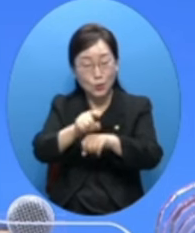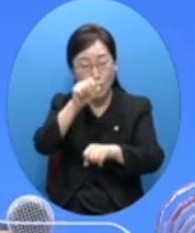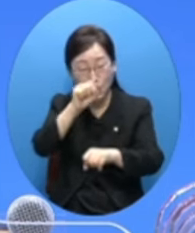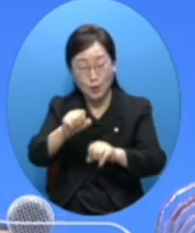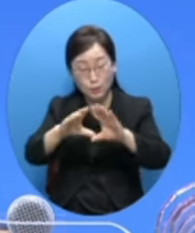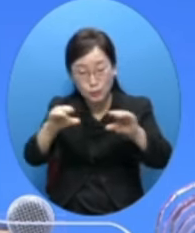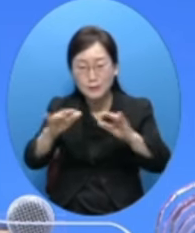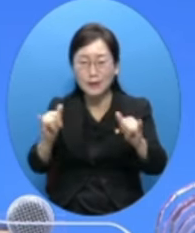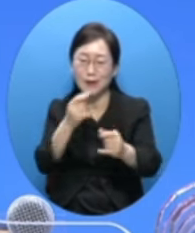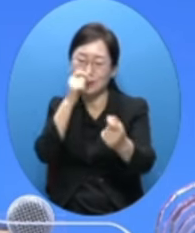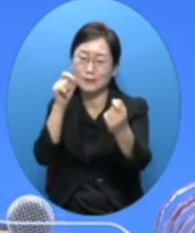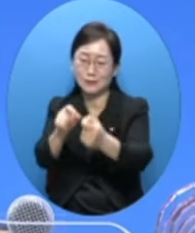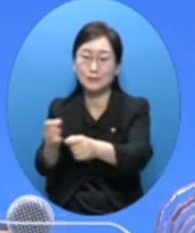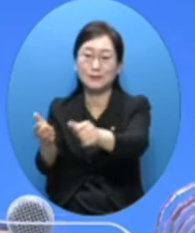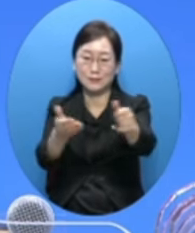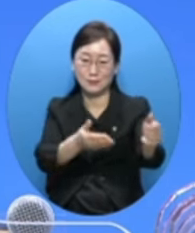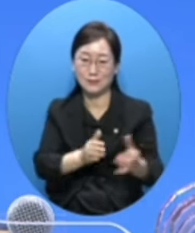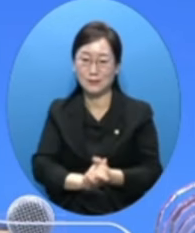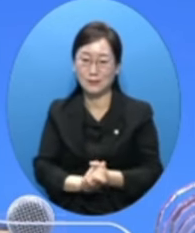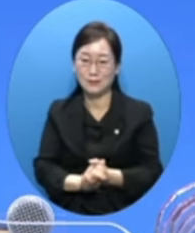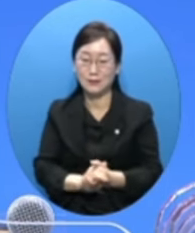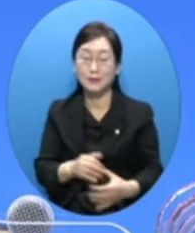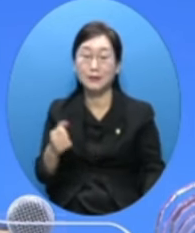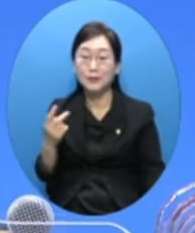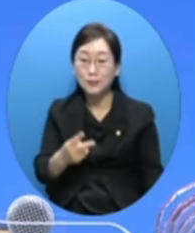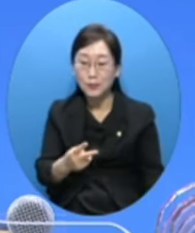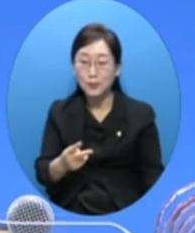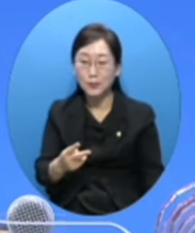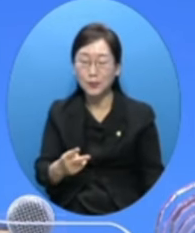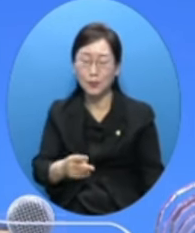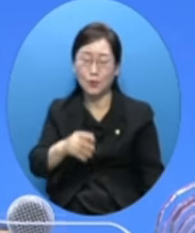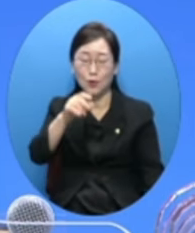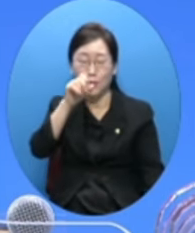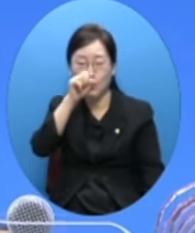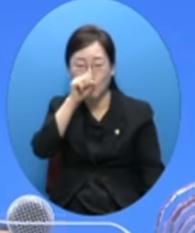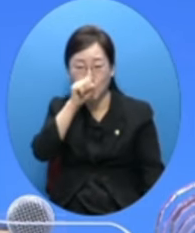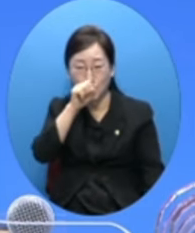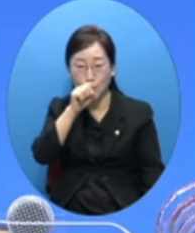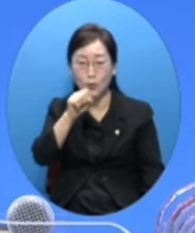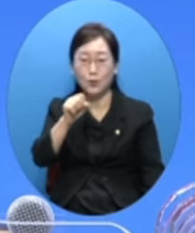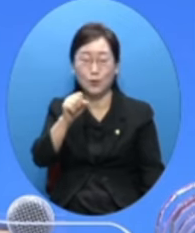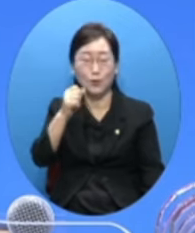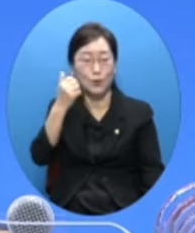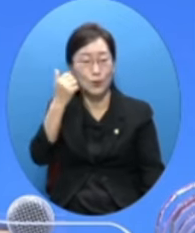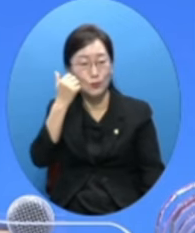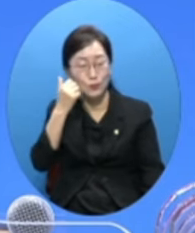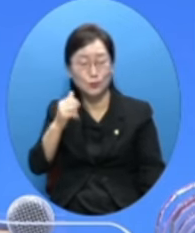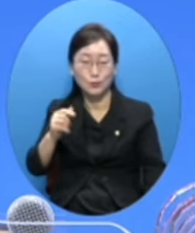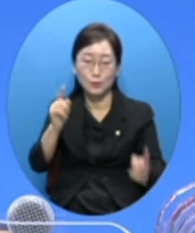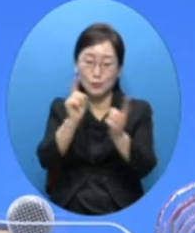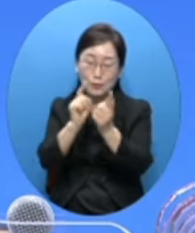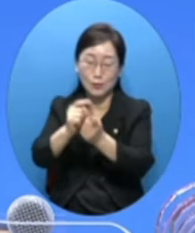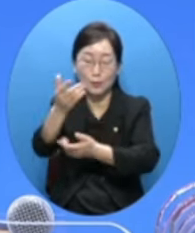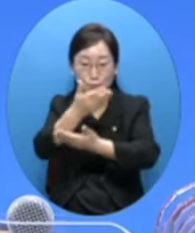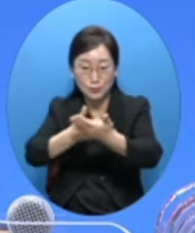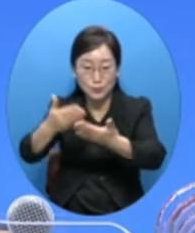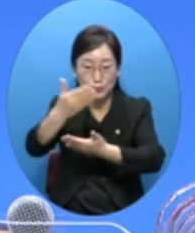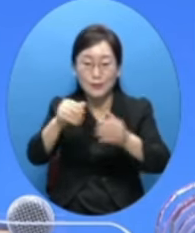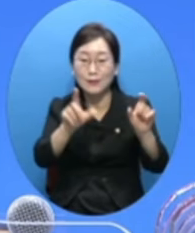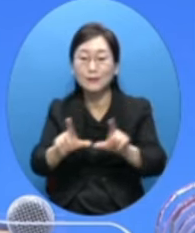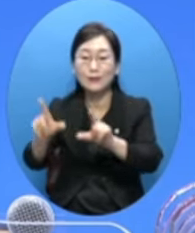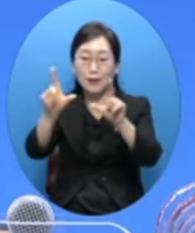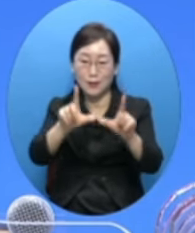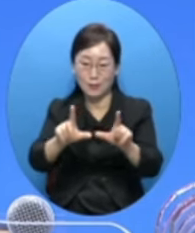지내시고 그리고 이런 좋은 만남과 관계를 통해서 여러분의 삶이 주변으로